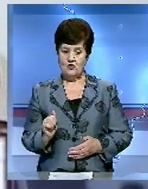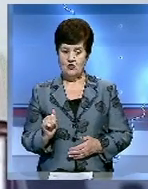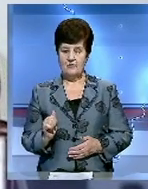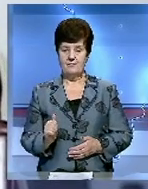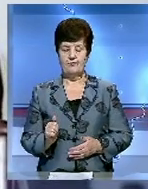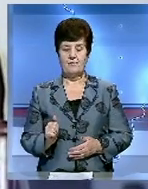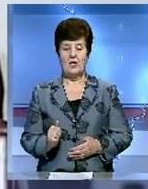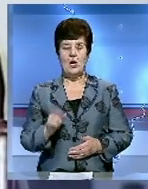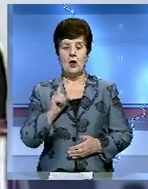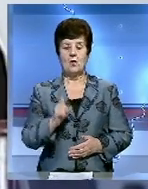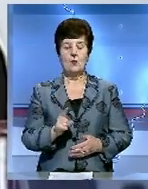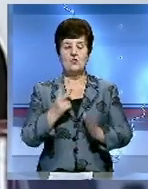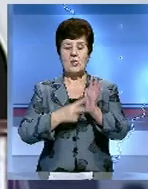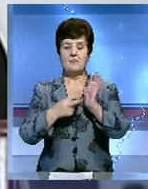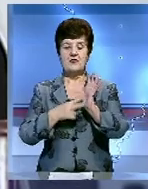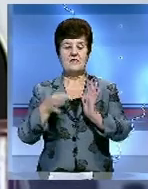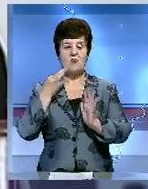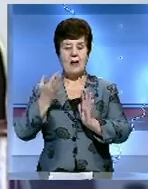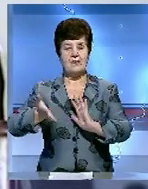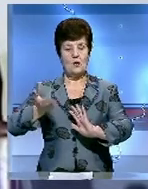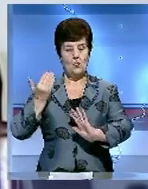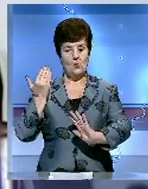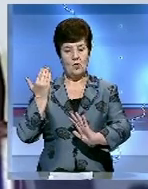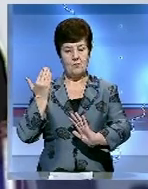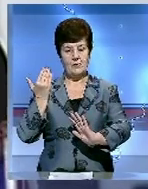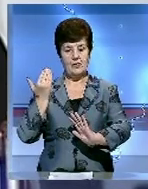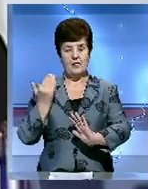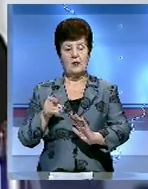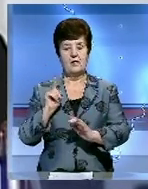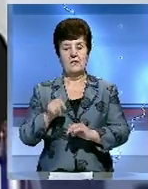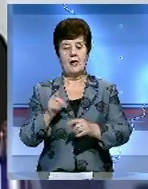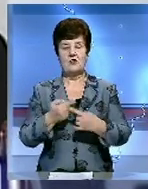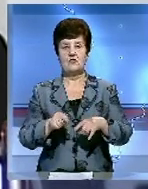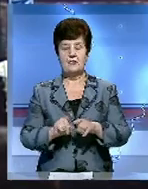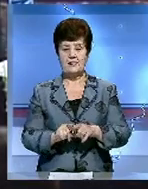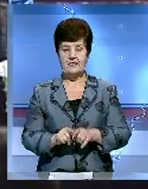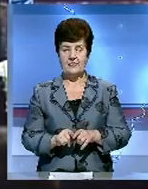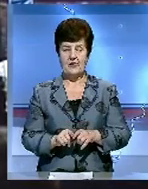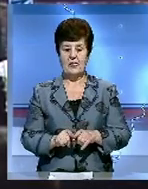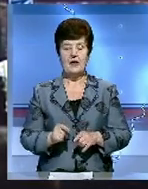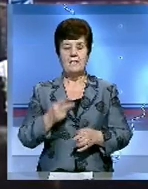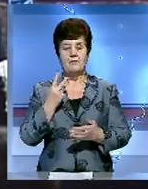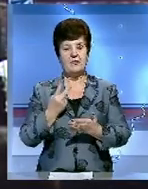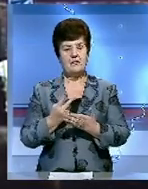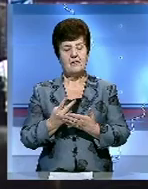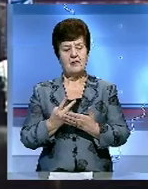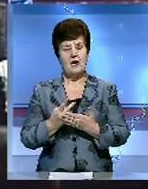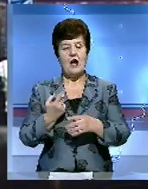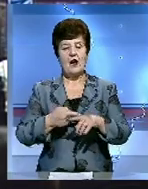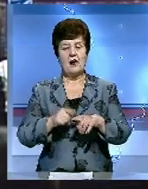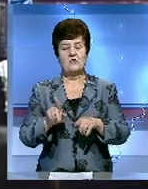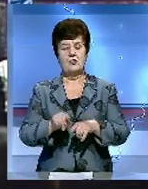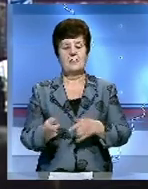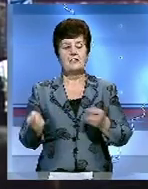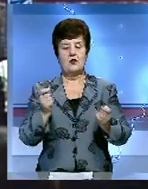peste 70 de ani în urmă, fiind șocați de aceste atrocități și mizerie care au fost aduse de către cel de-al